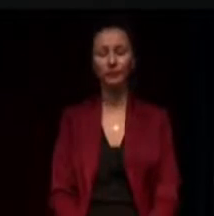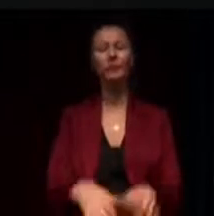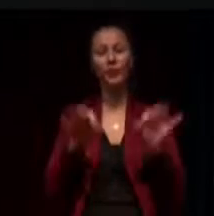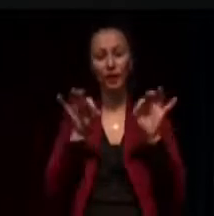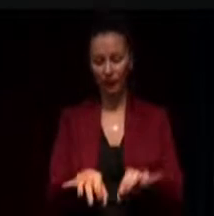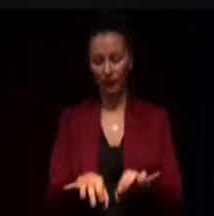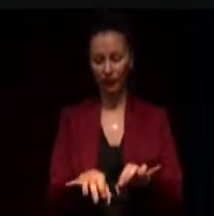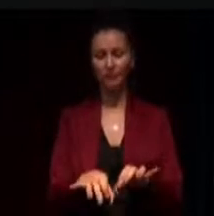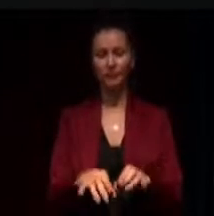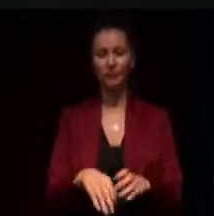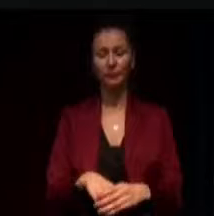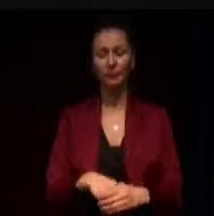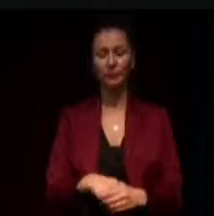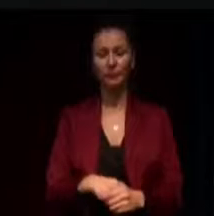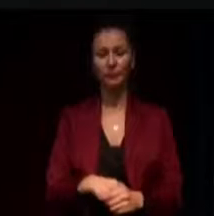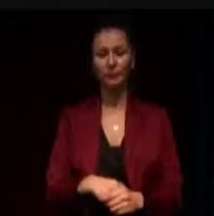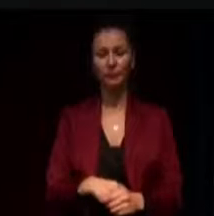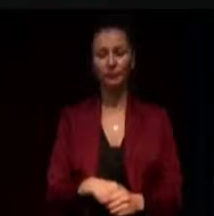Şimdi